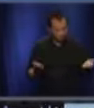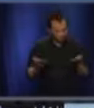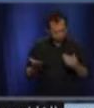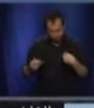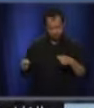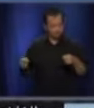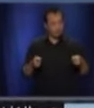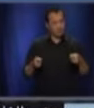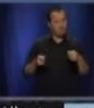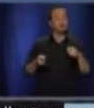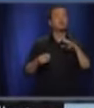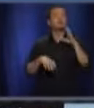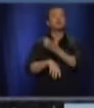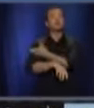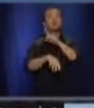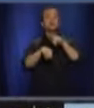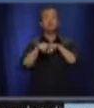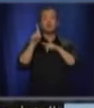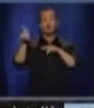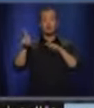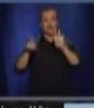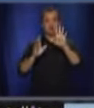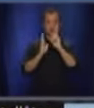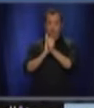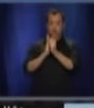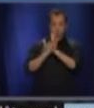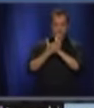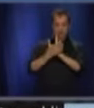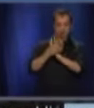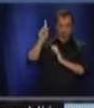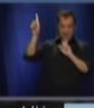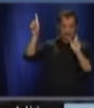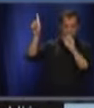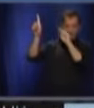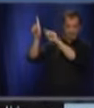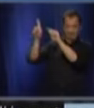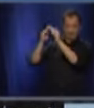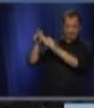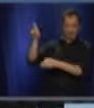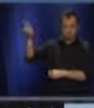capitale nationale, moyenne aujourd'hui 45 minutes ou moins dans l'ensemble des centres.